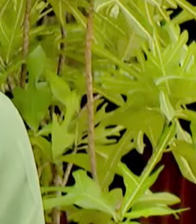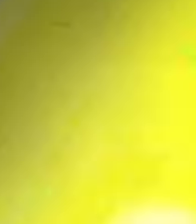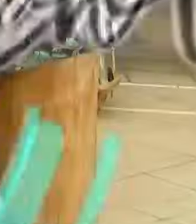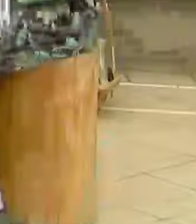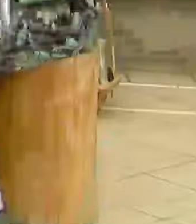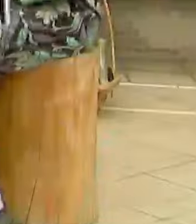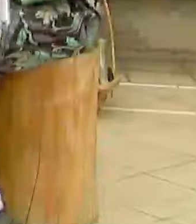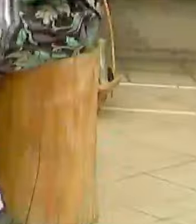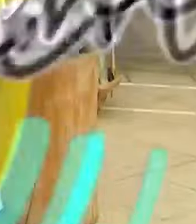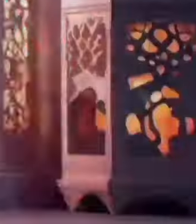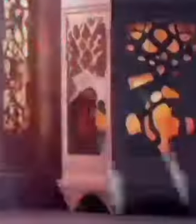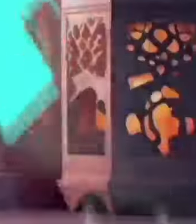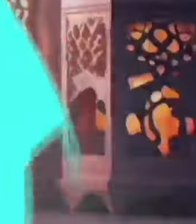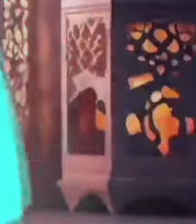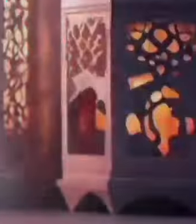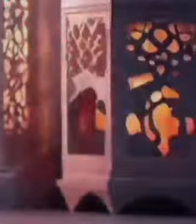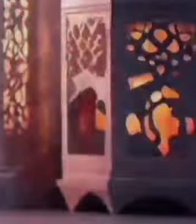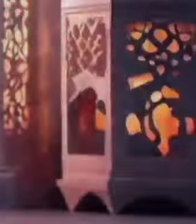Lagi.